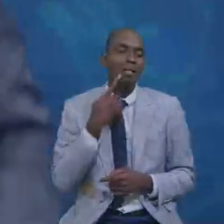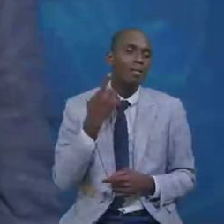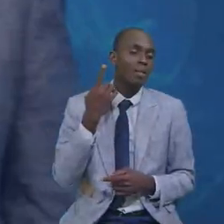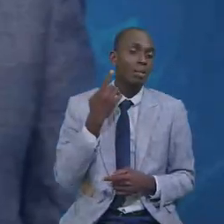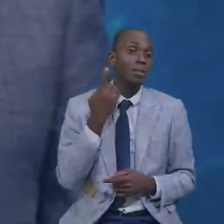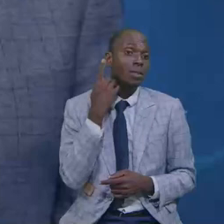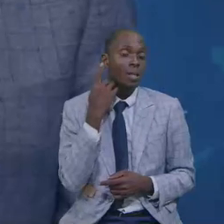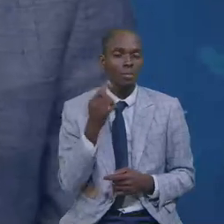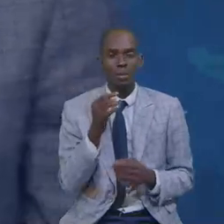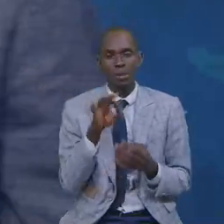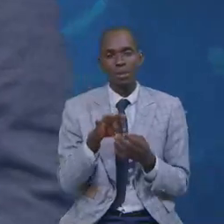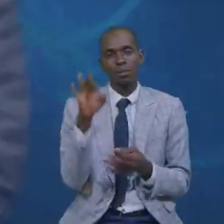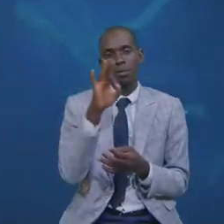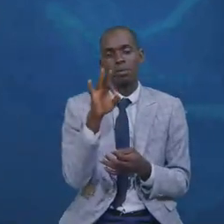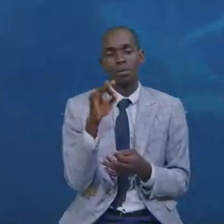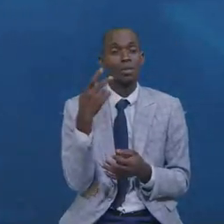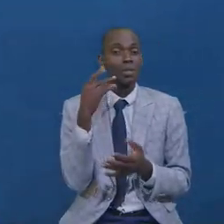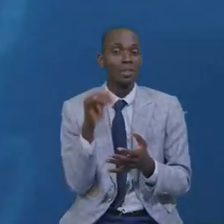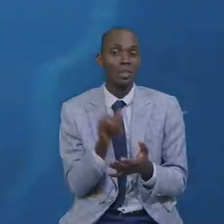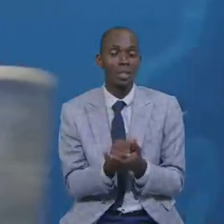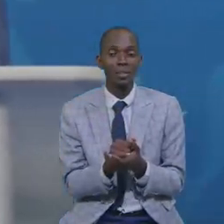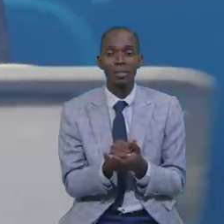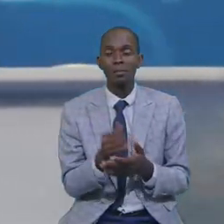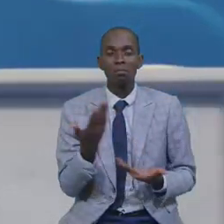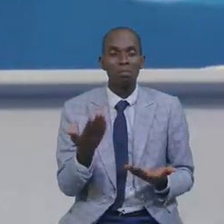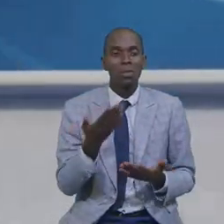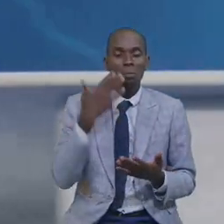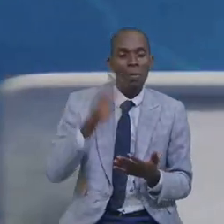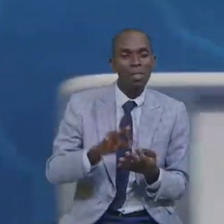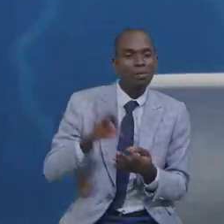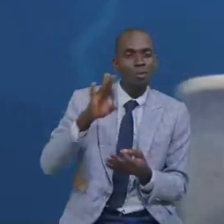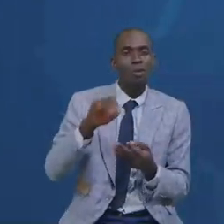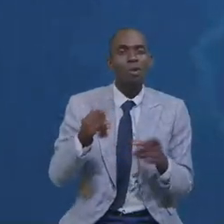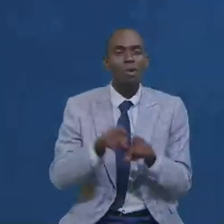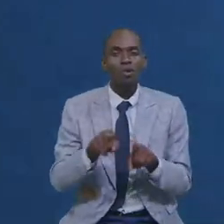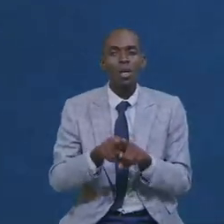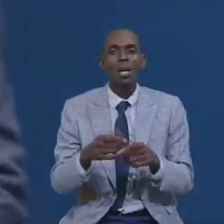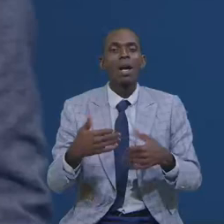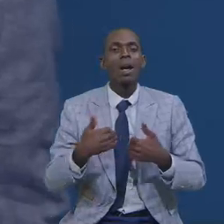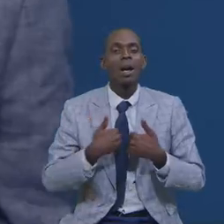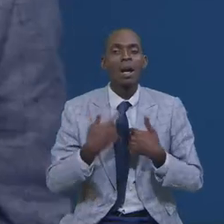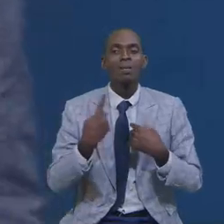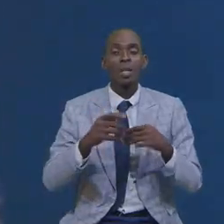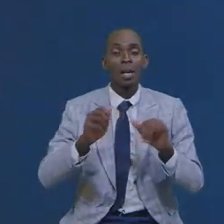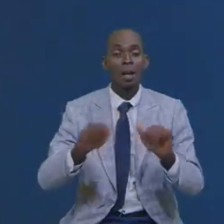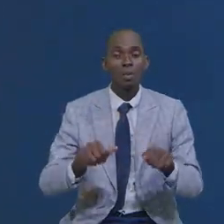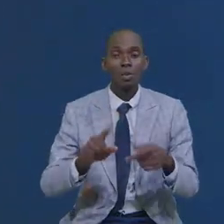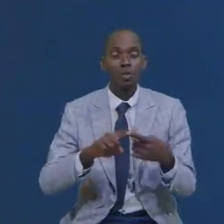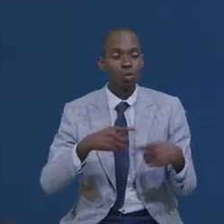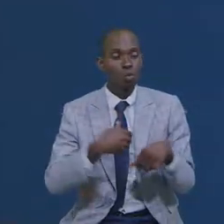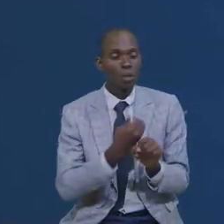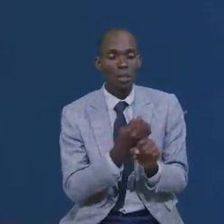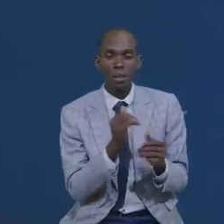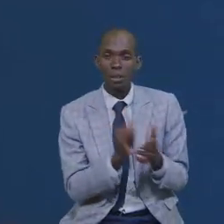sourd vous voyez cet esprit un pur là avait la capacité